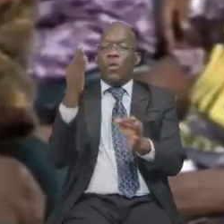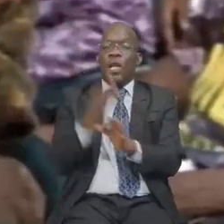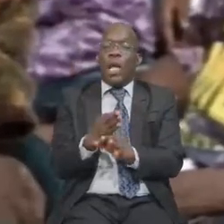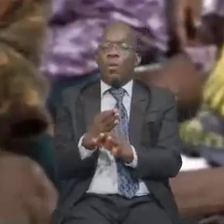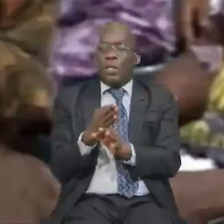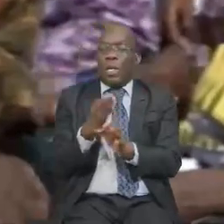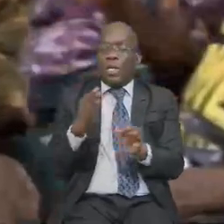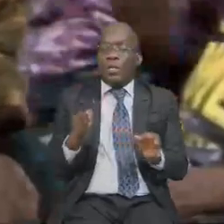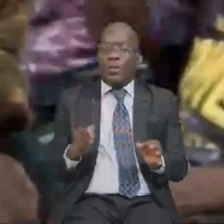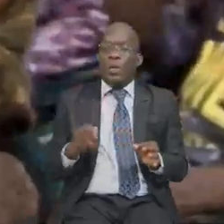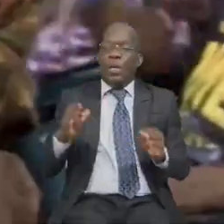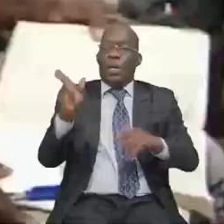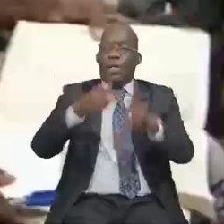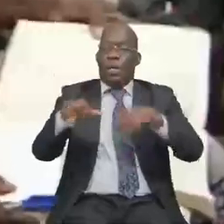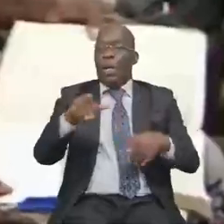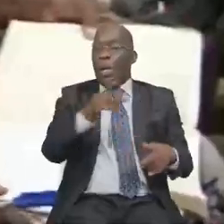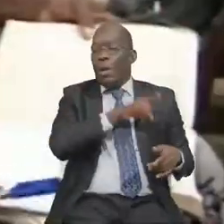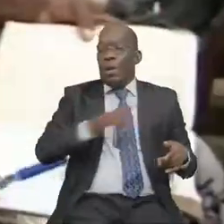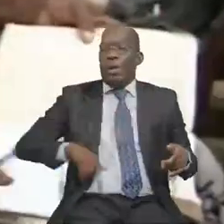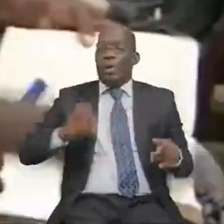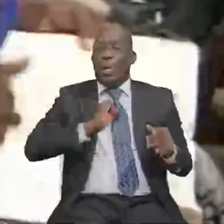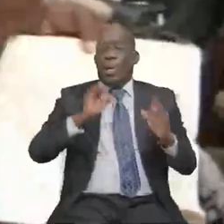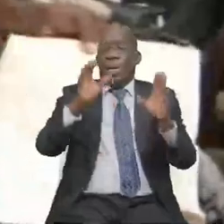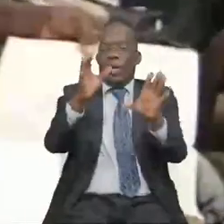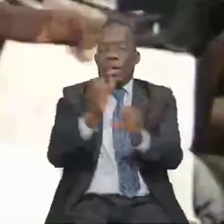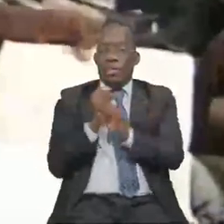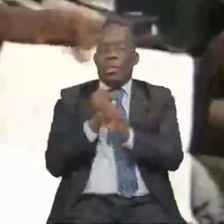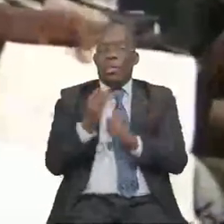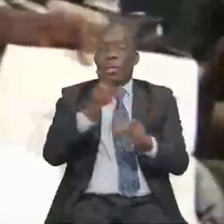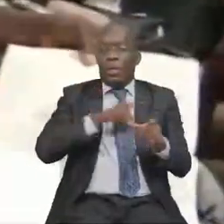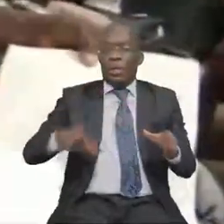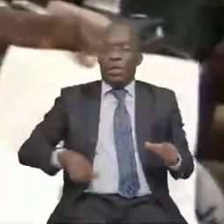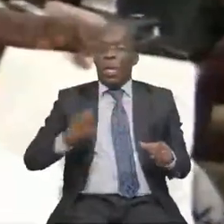reçois. Quelqu'un là-bas, Seigneur, je reçois.